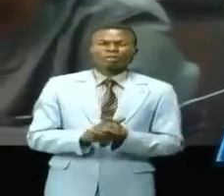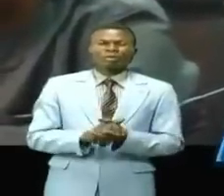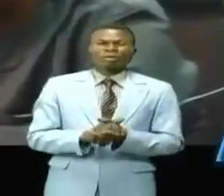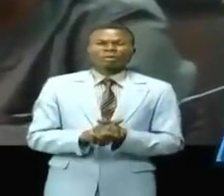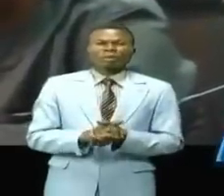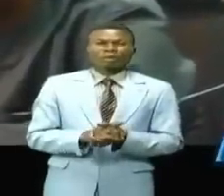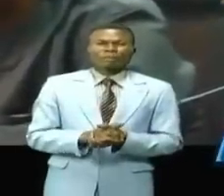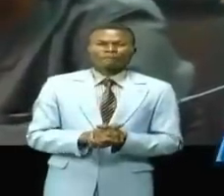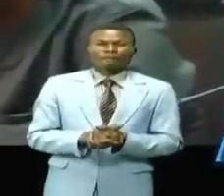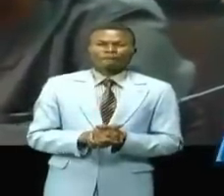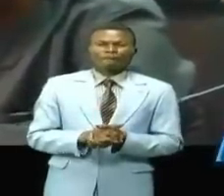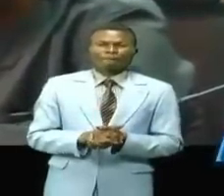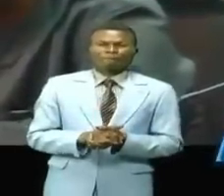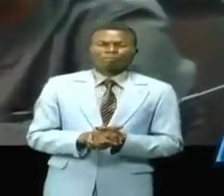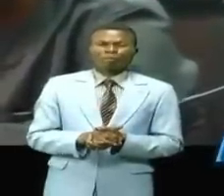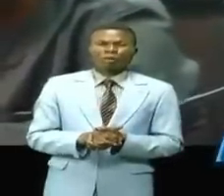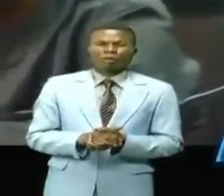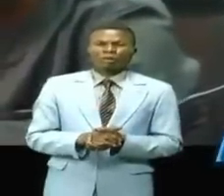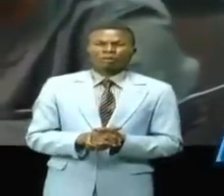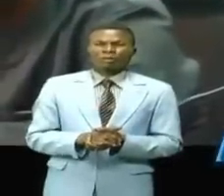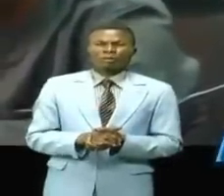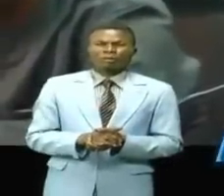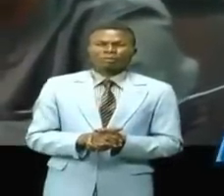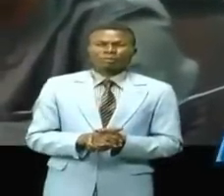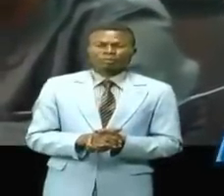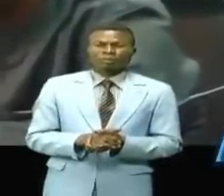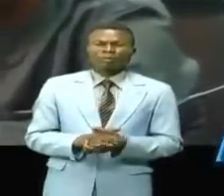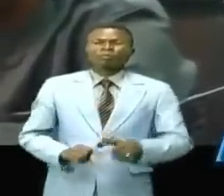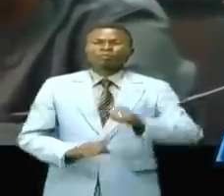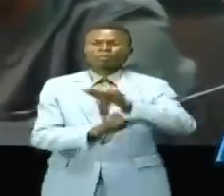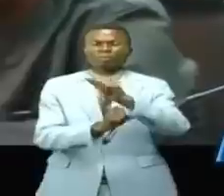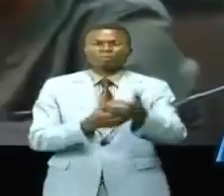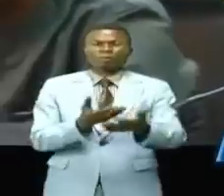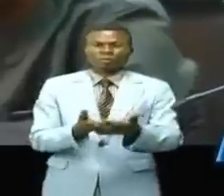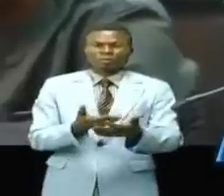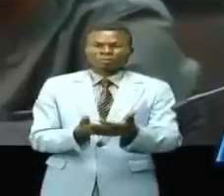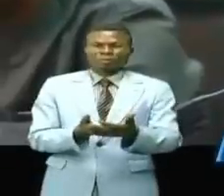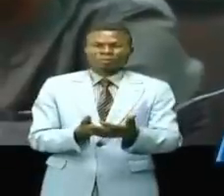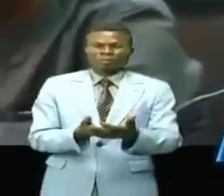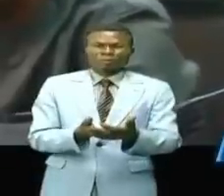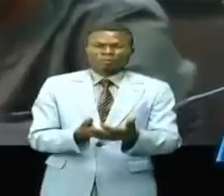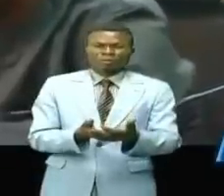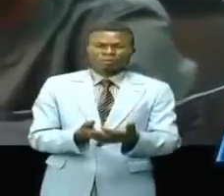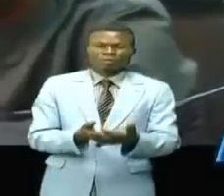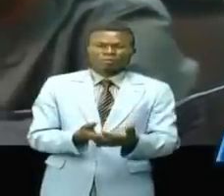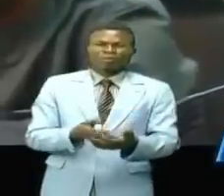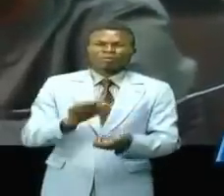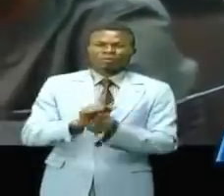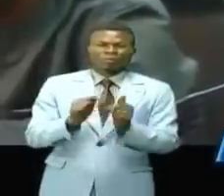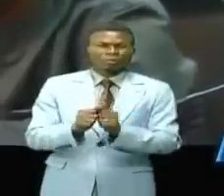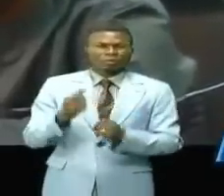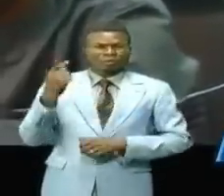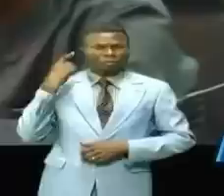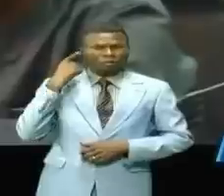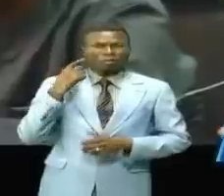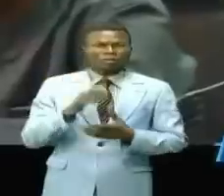encadrer et soutenir les femmes dans leur secteur, renforcer leurs capacités et